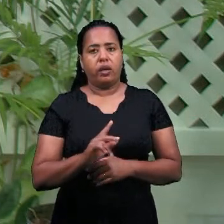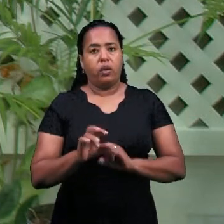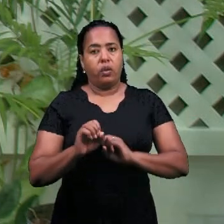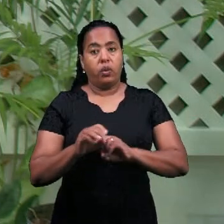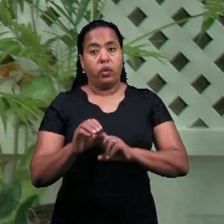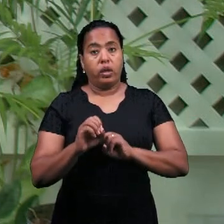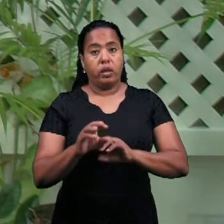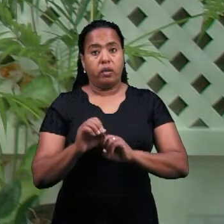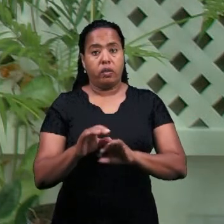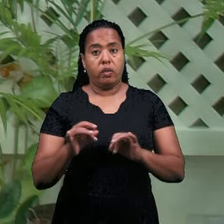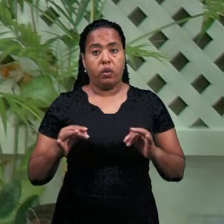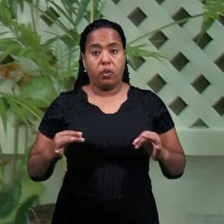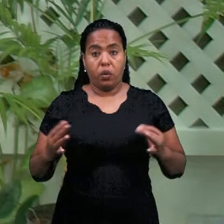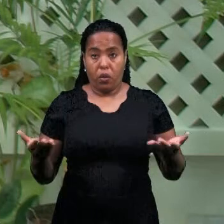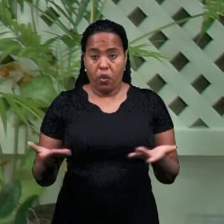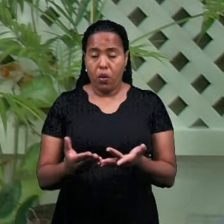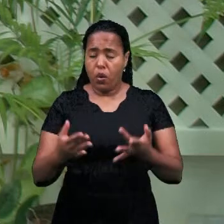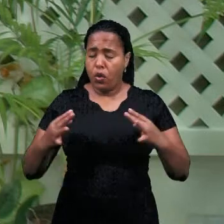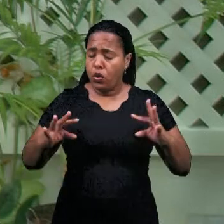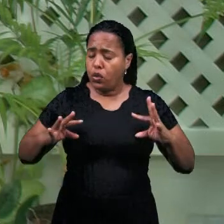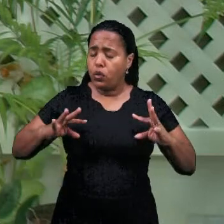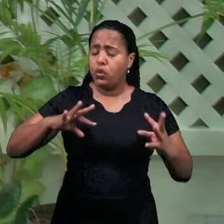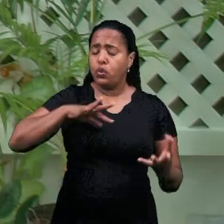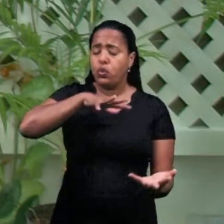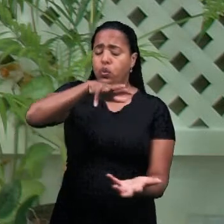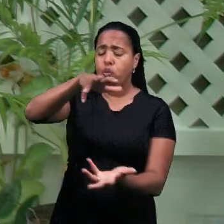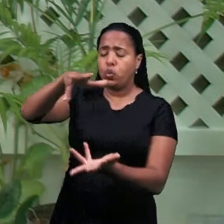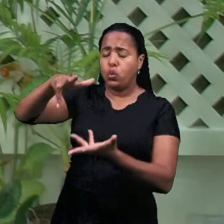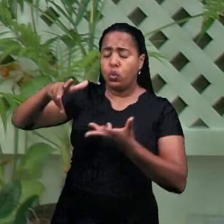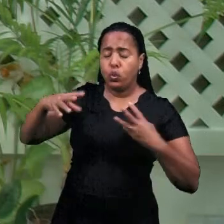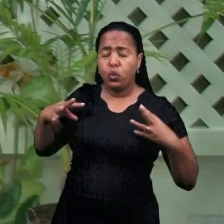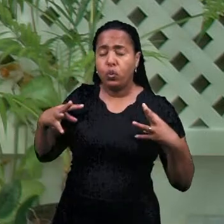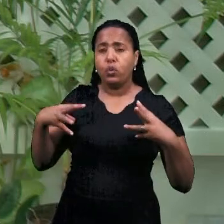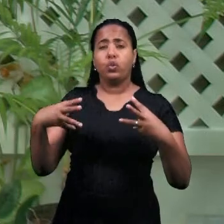aujourd'hui, dans tout le monde,